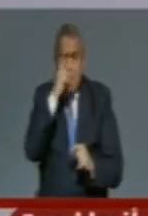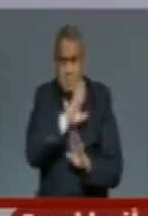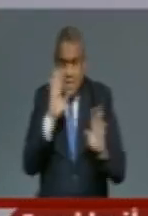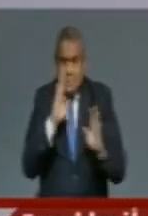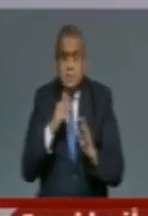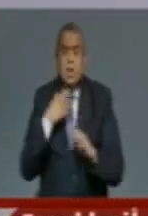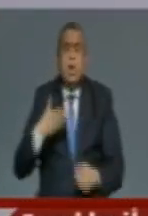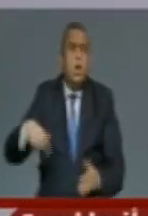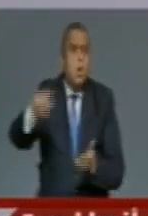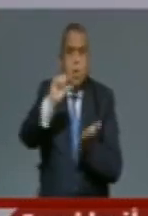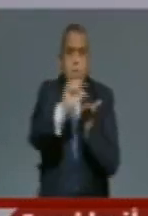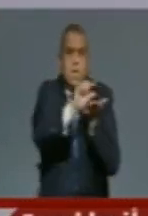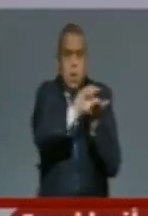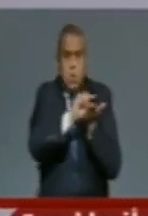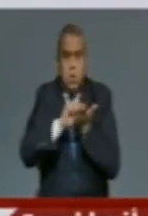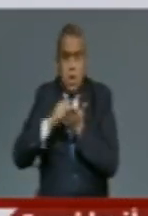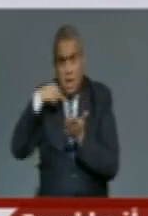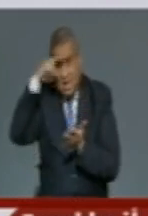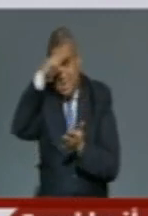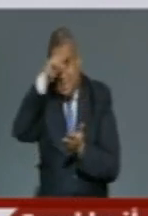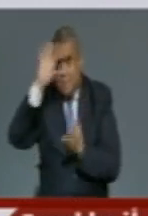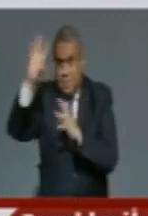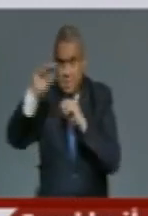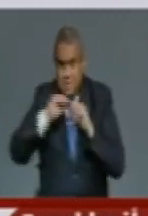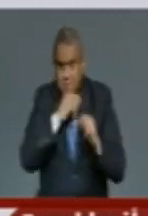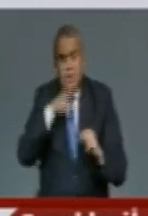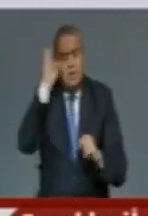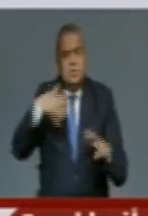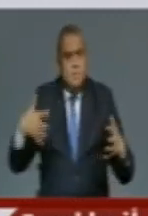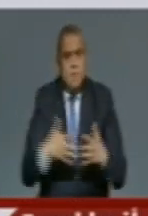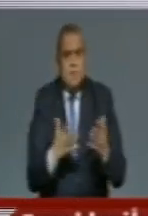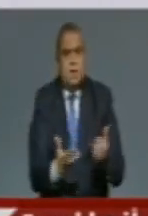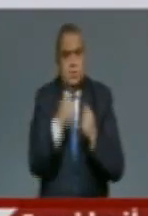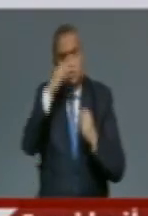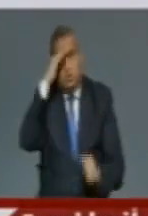وللدول اللي هي ظروفها زي ظروفها. شكرا جزيلا. شكرا.